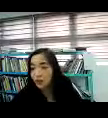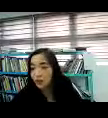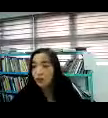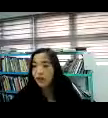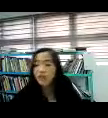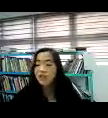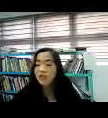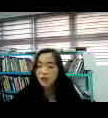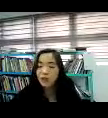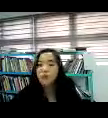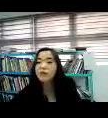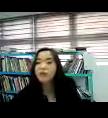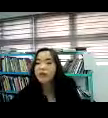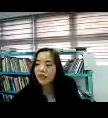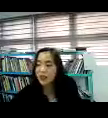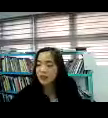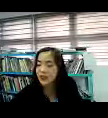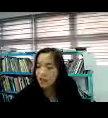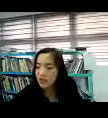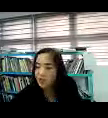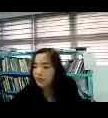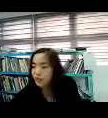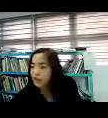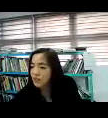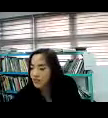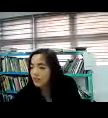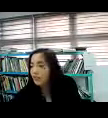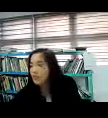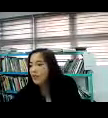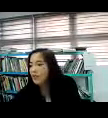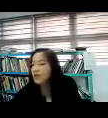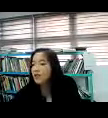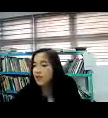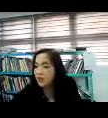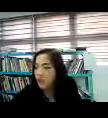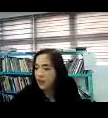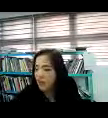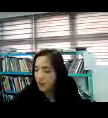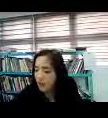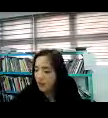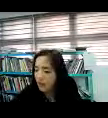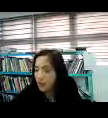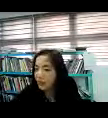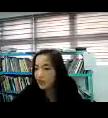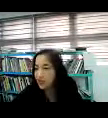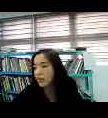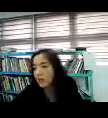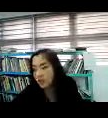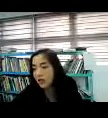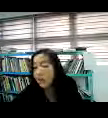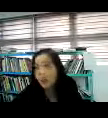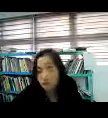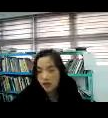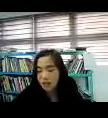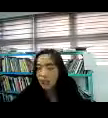nagre-refer po kami or nagsisend po kami ng mga related materials. So, for example, this one, nag-send po tayo ng 2 related article